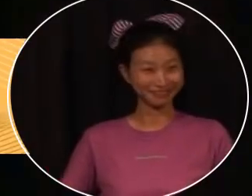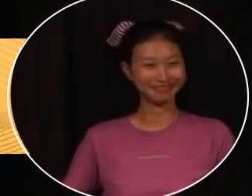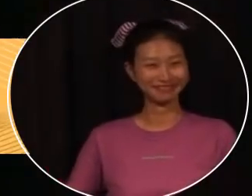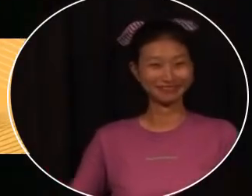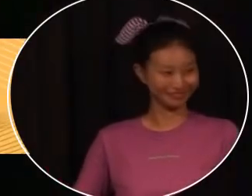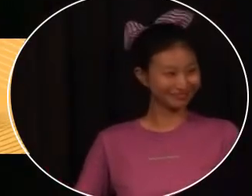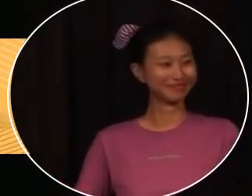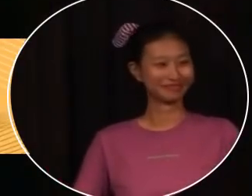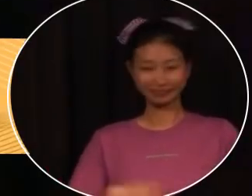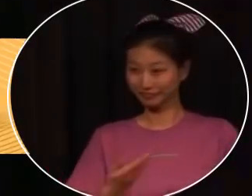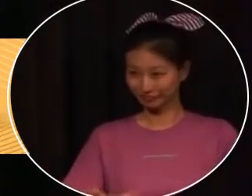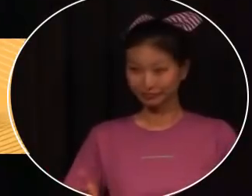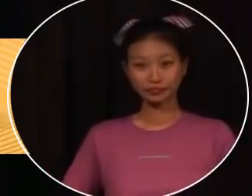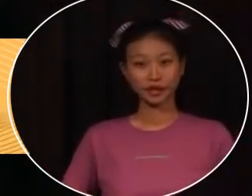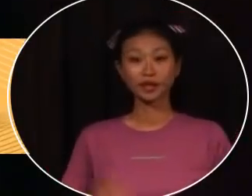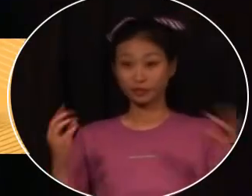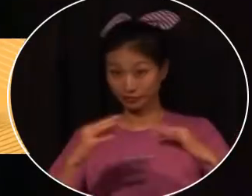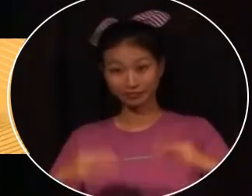今天你洗碗，